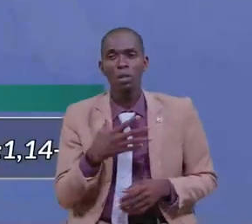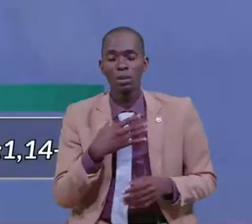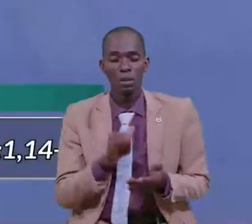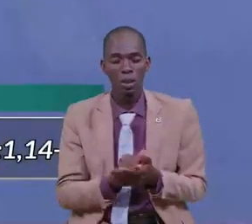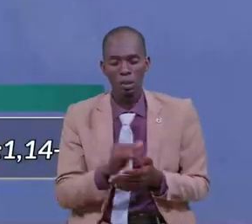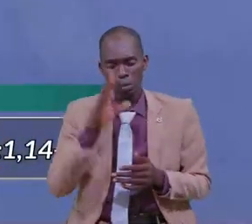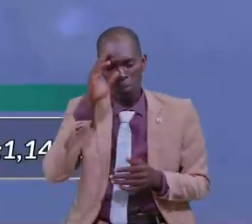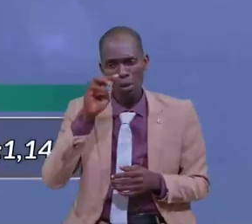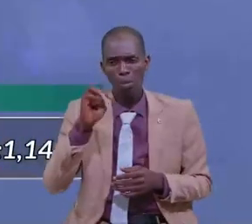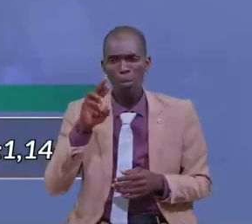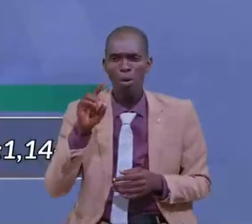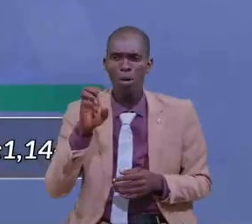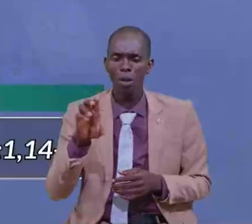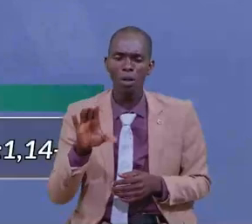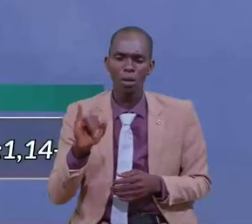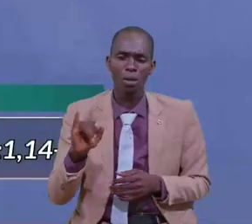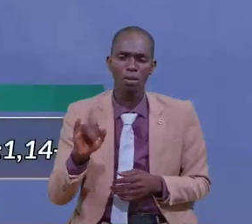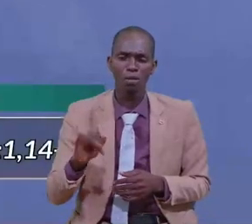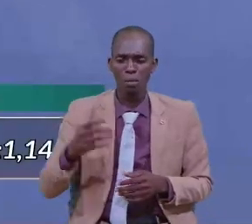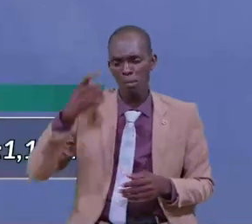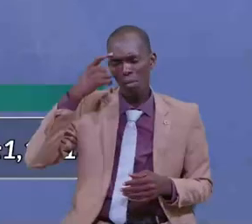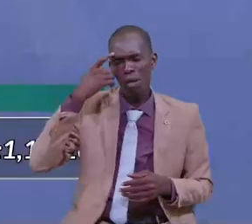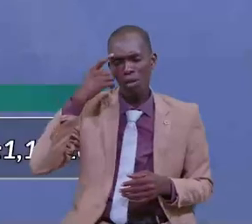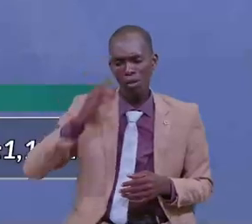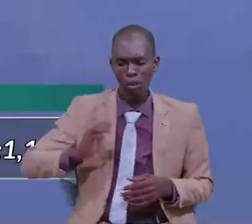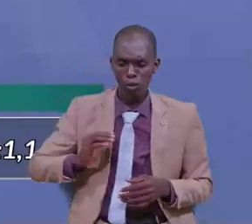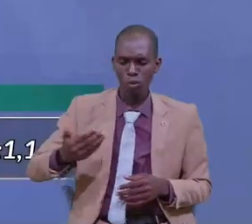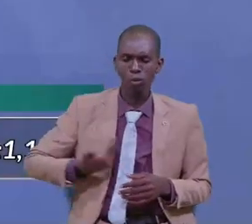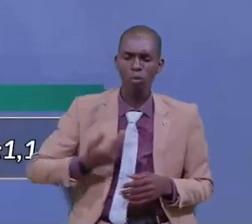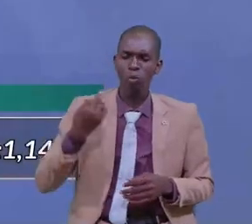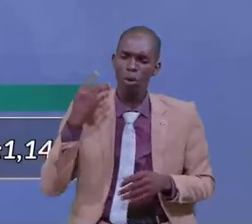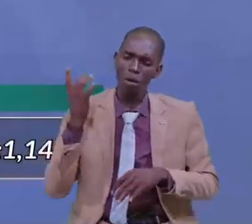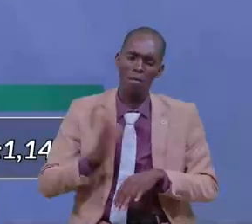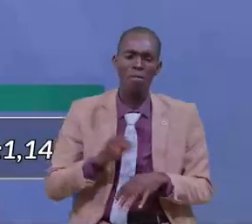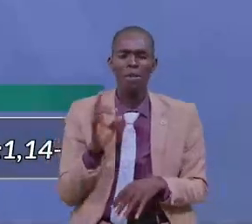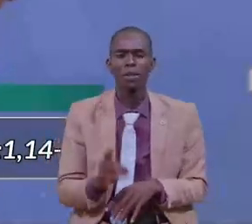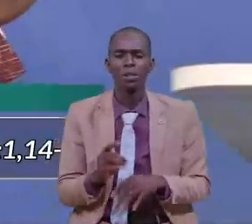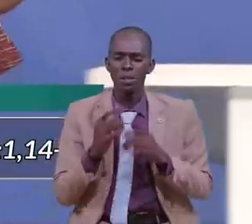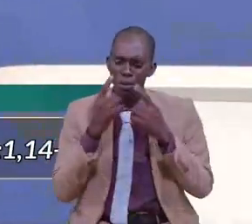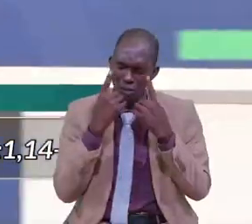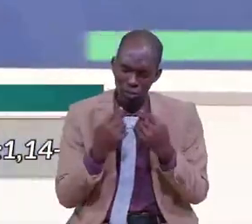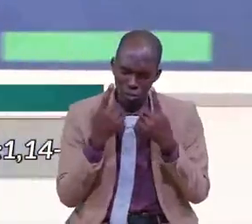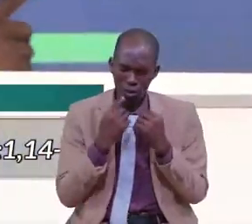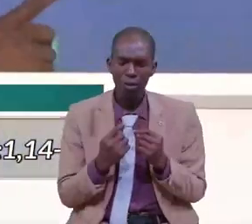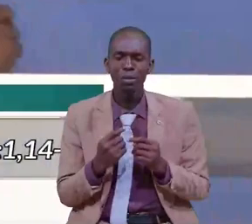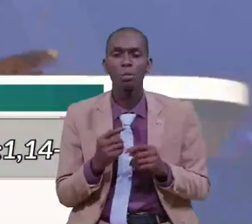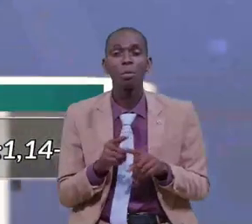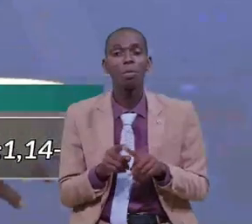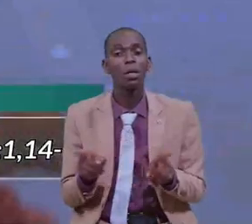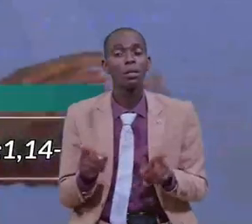affectée. Son âme a été affectée. Il a crié, a pleuré.